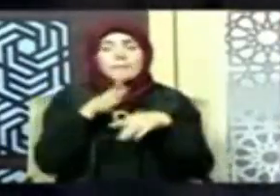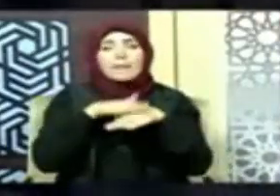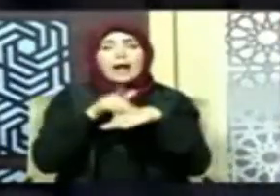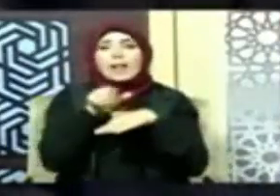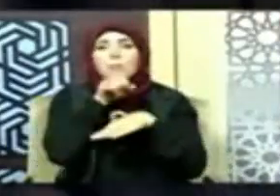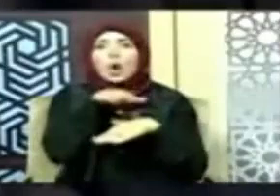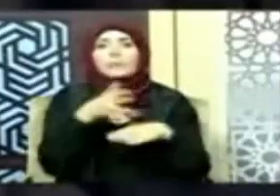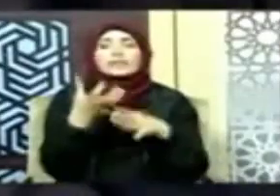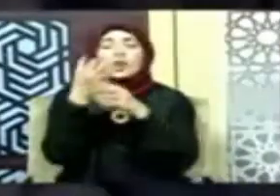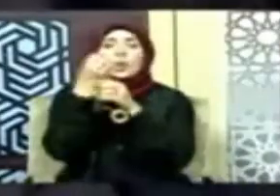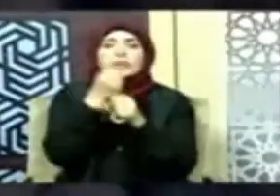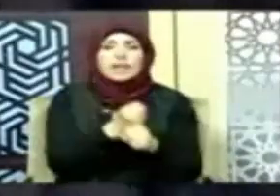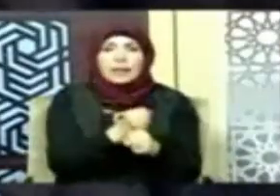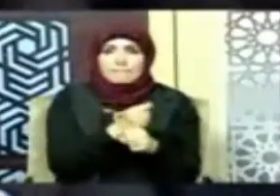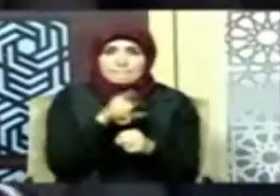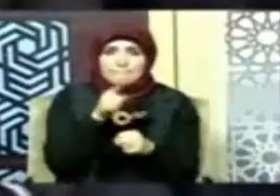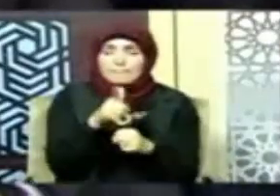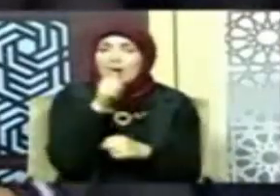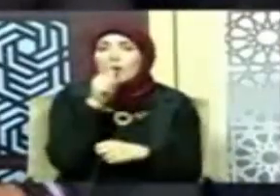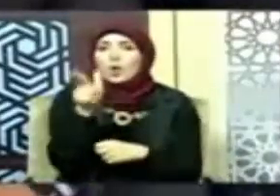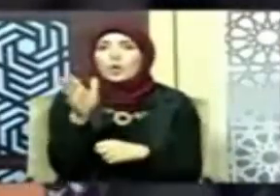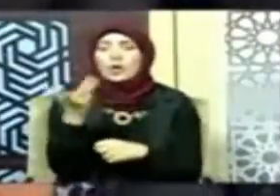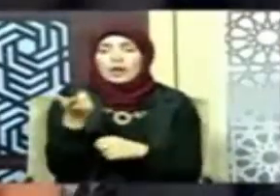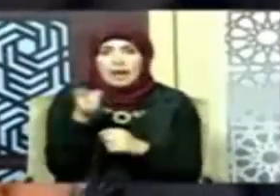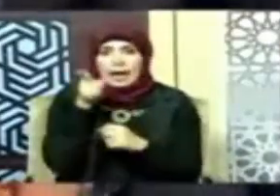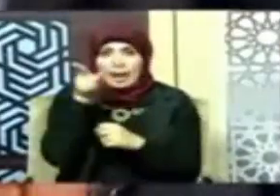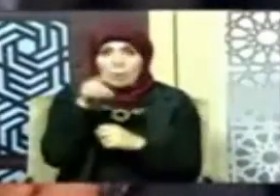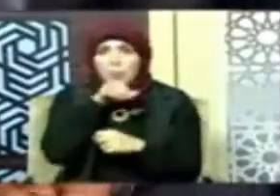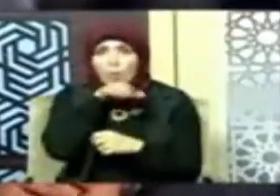وأقمت بعدك للعباد حكومة،